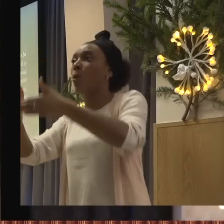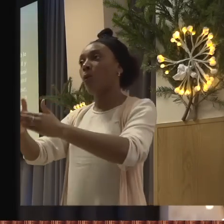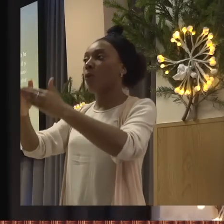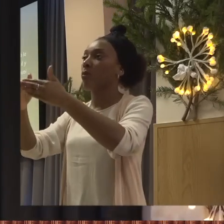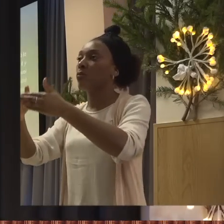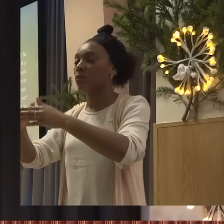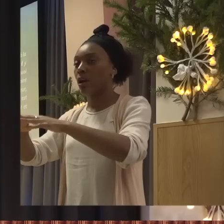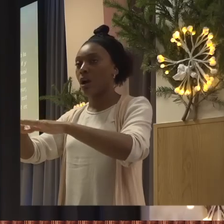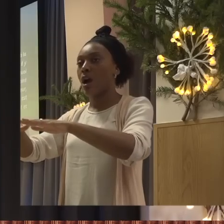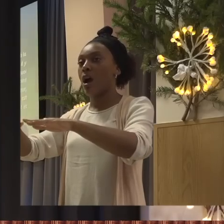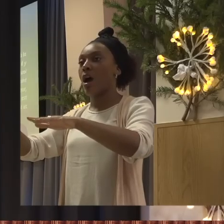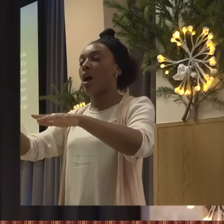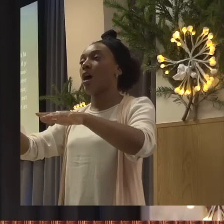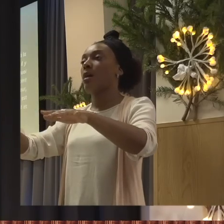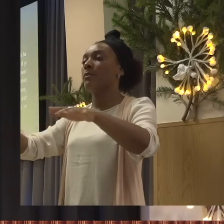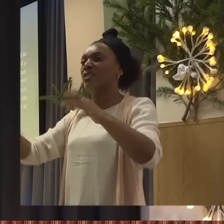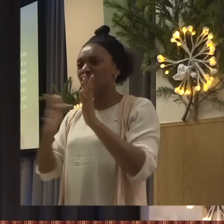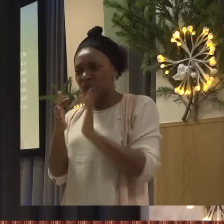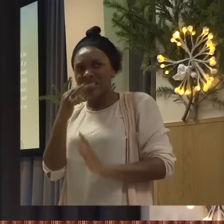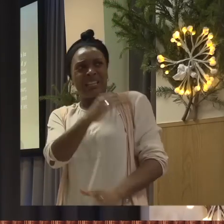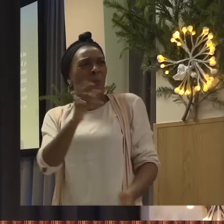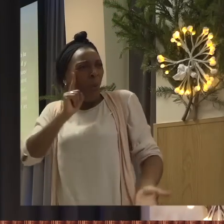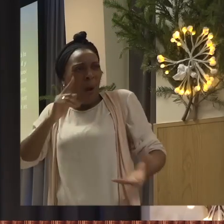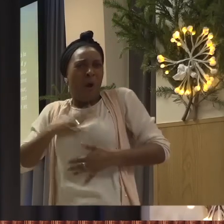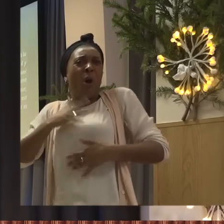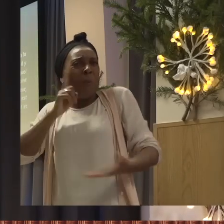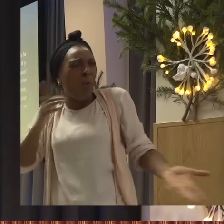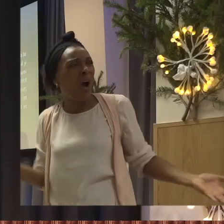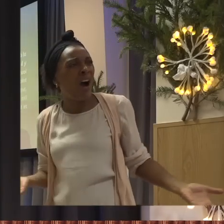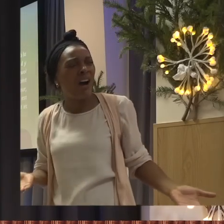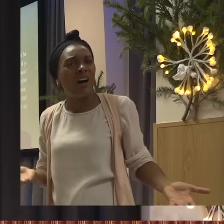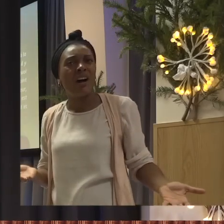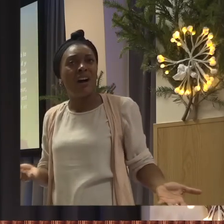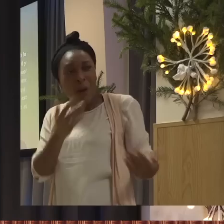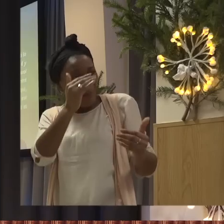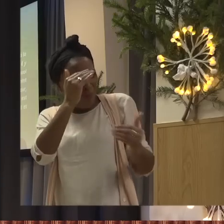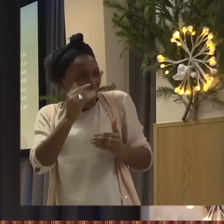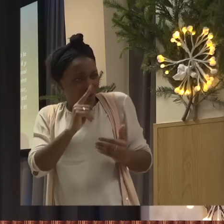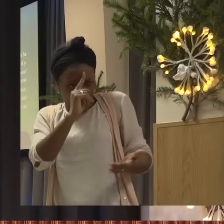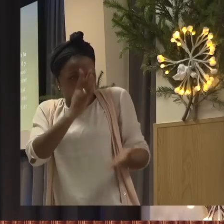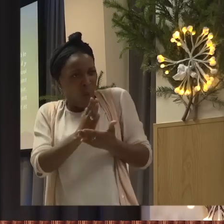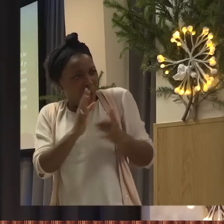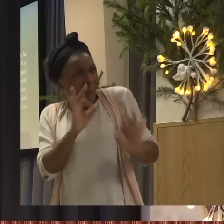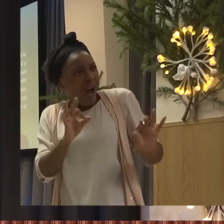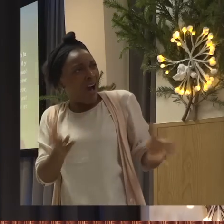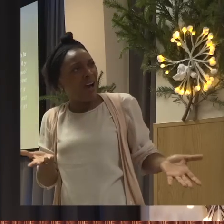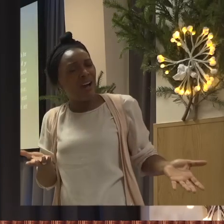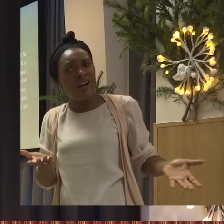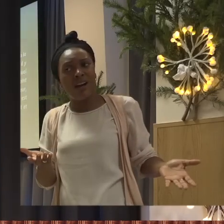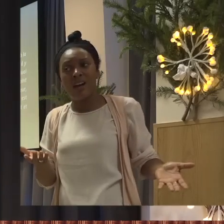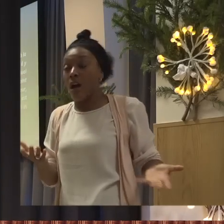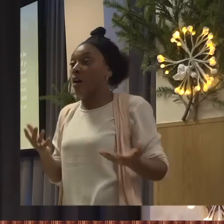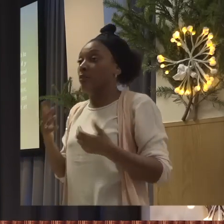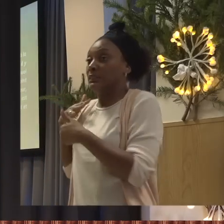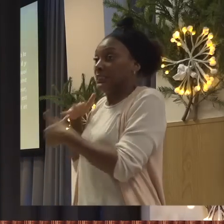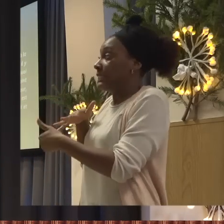dit, pourquoi avez-vous si peur? Comment n'avez-vous point de foi? Et ils furent saisis d'une